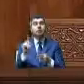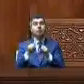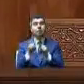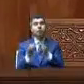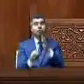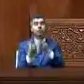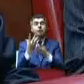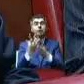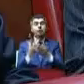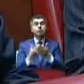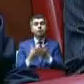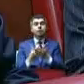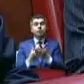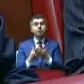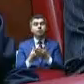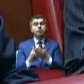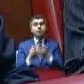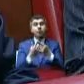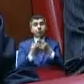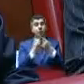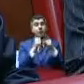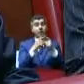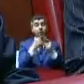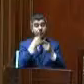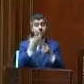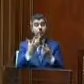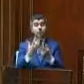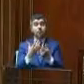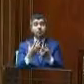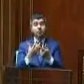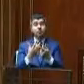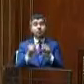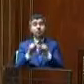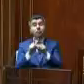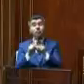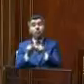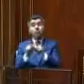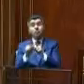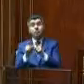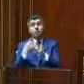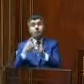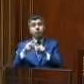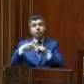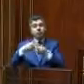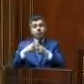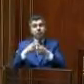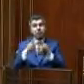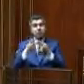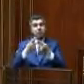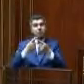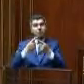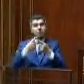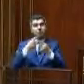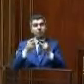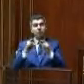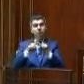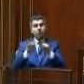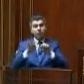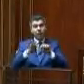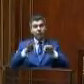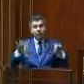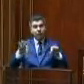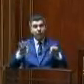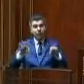سيستيم، بمعنى آخر واحد المنظومة اللي مهتمة بواحد القطاع من القطاعات ديال الصناعة، ماشي تلقى الكابل وما تلقاش